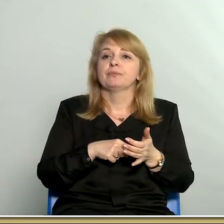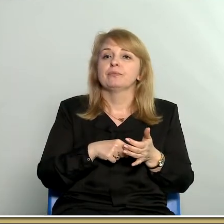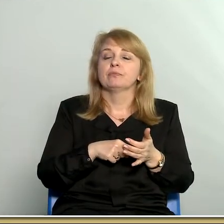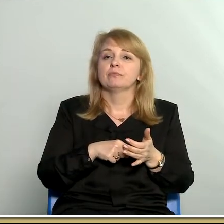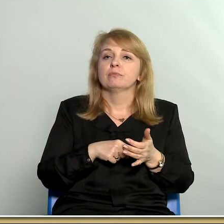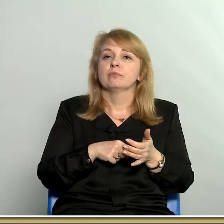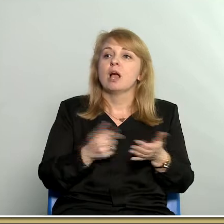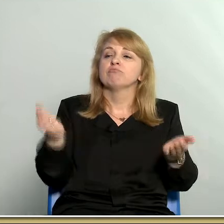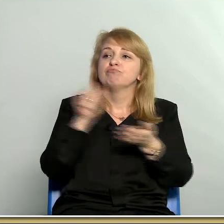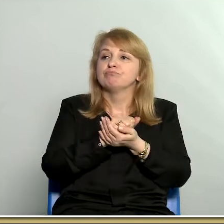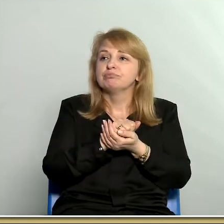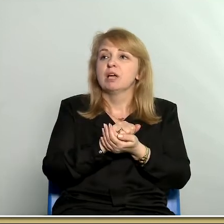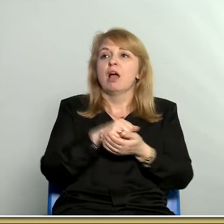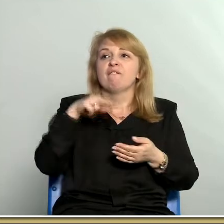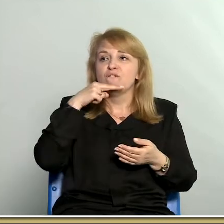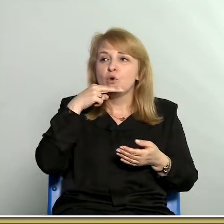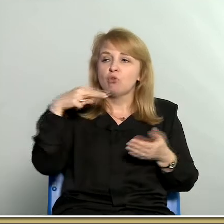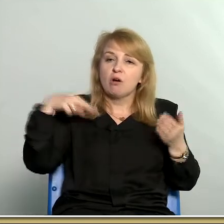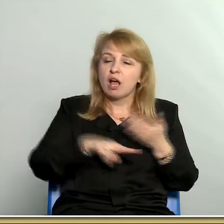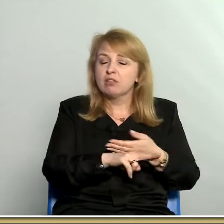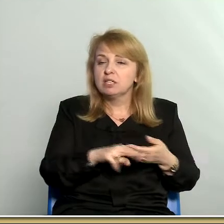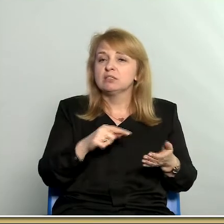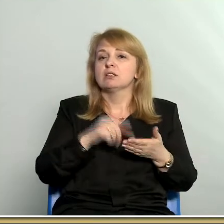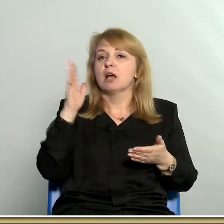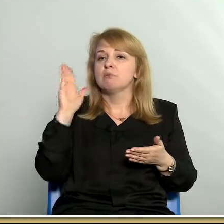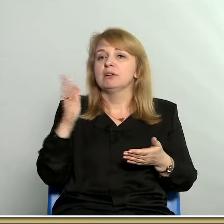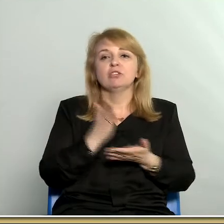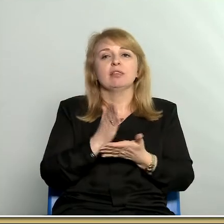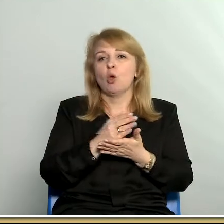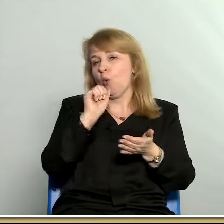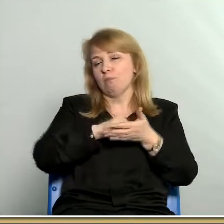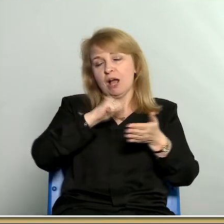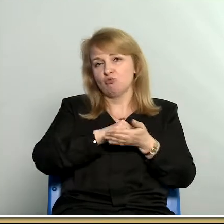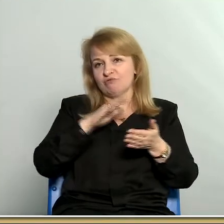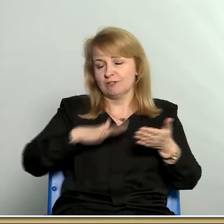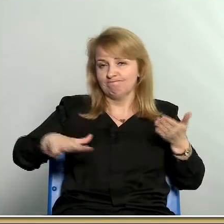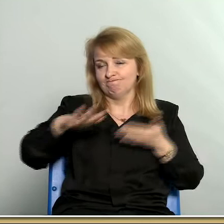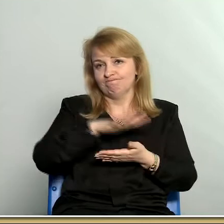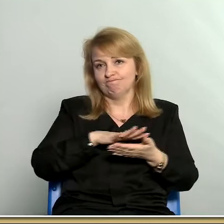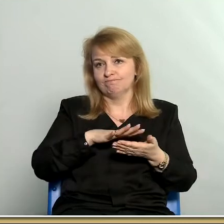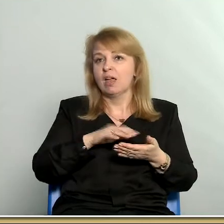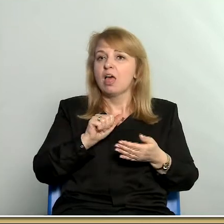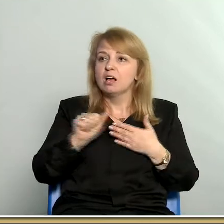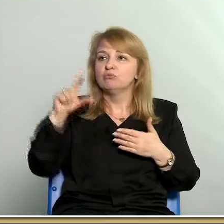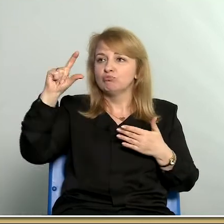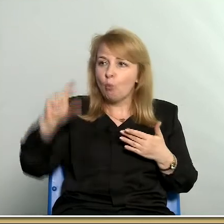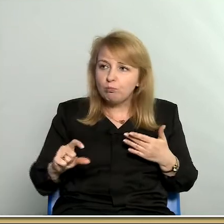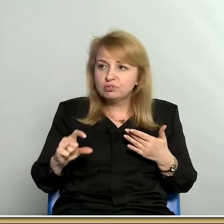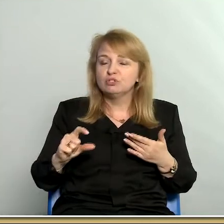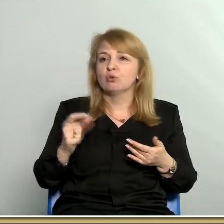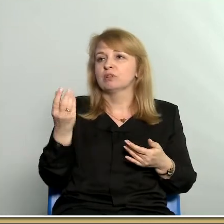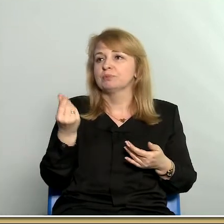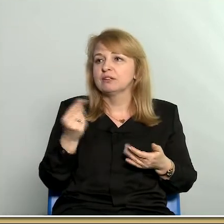Inwestycji wodno-kanalizacyjnych, one znajdą się, tak jak powiedziałam, tylko dla Mazowszan. Jest obniżona linia demarkacyjna do 2 tysięcy